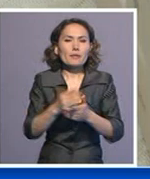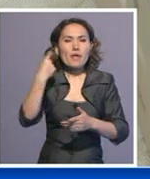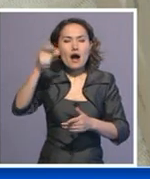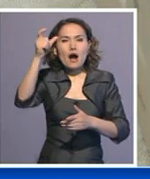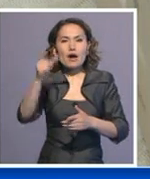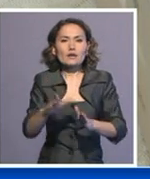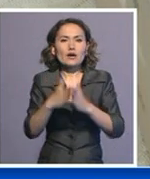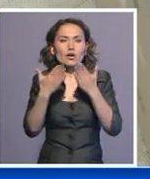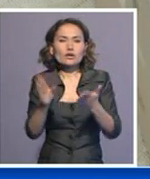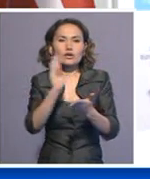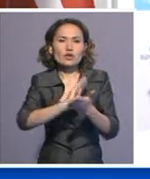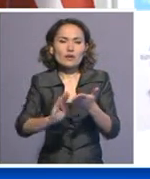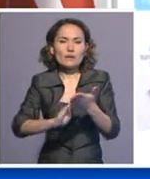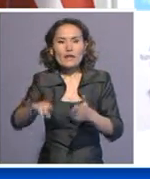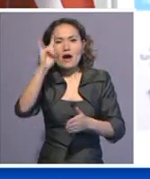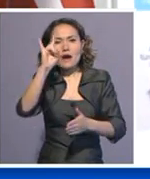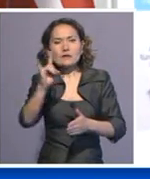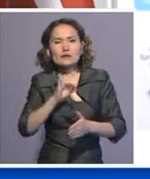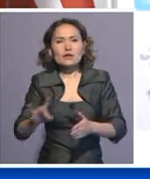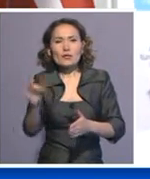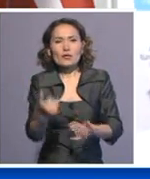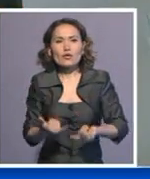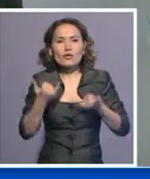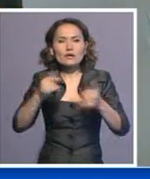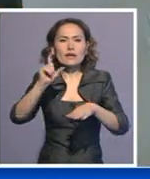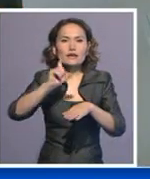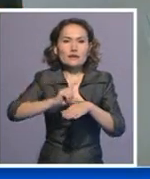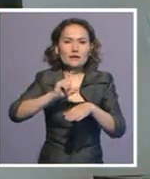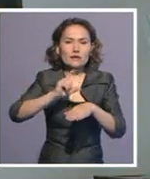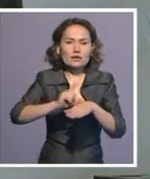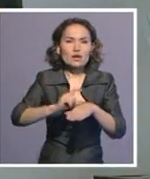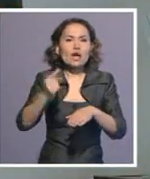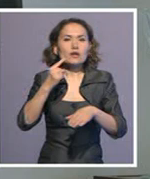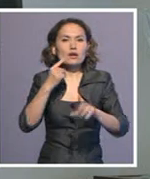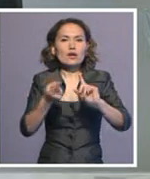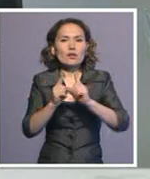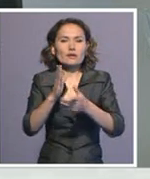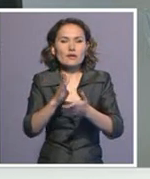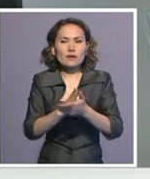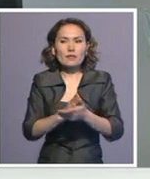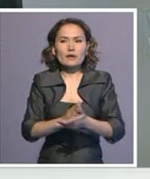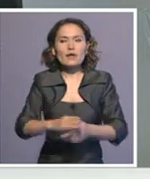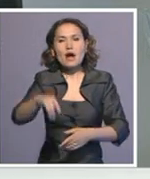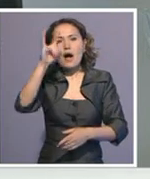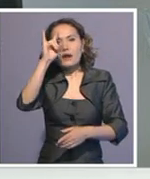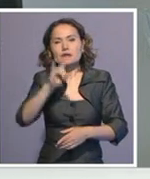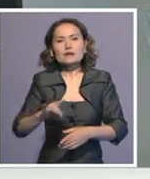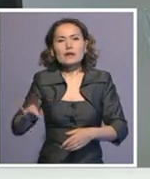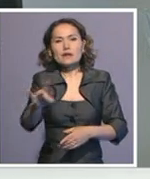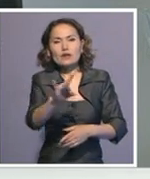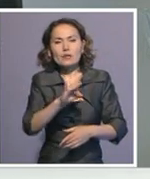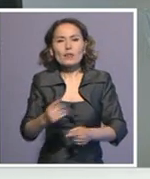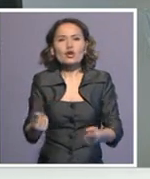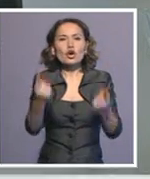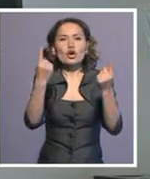қызығушылық қоғам қайраткерінің Қазақстанға сапарынан кейін басталған. Абайды қай жерге барсам, Қазақстанда көшелерде сөздері